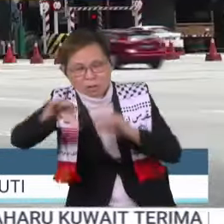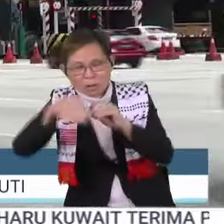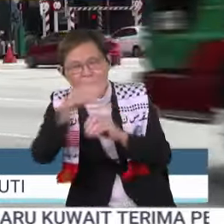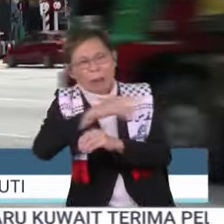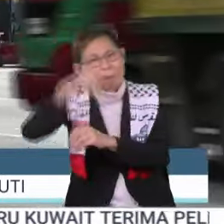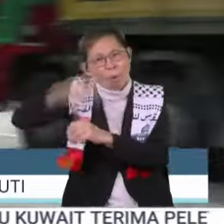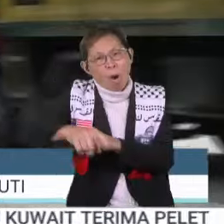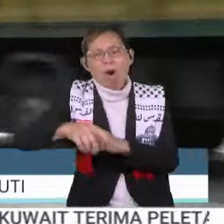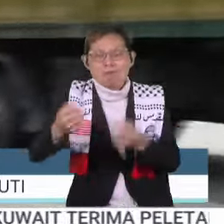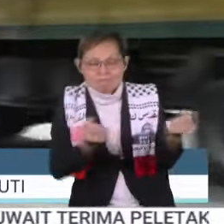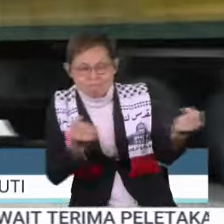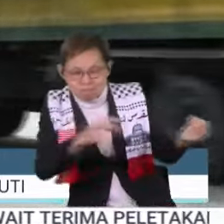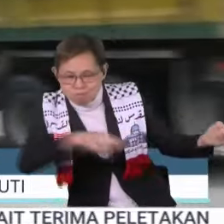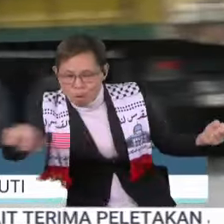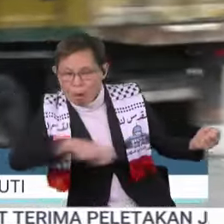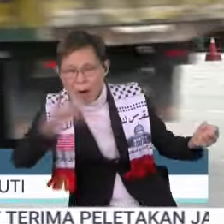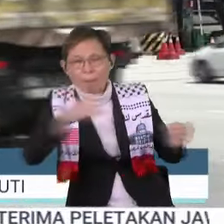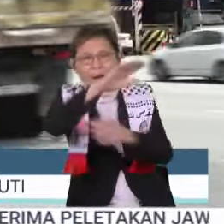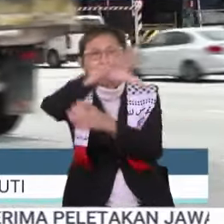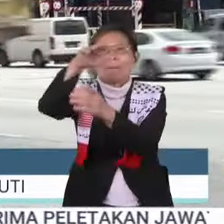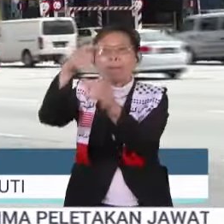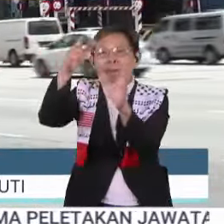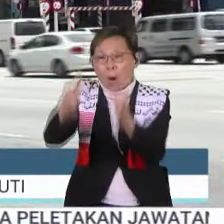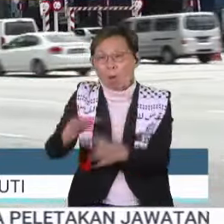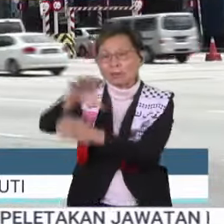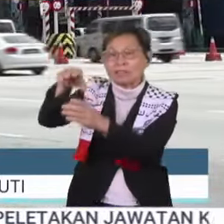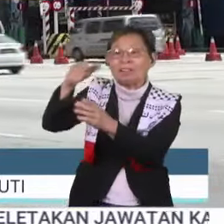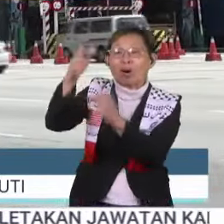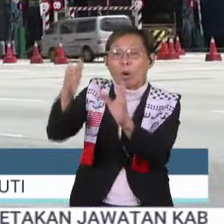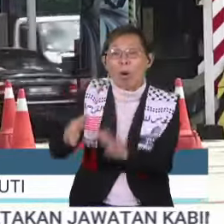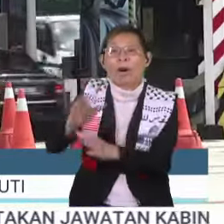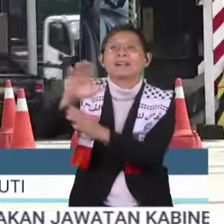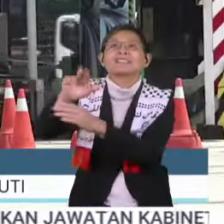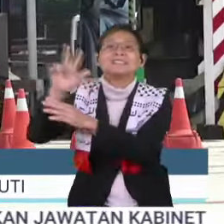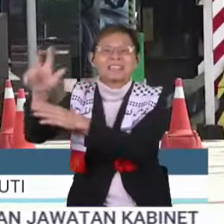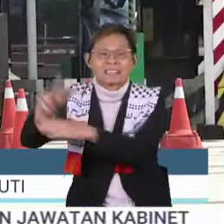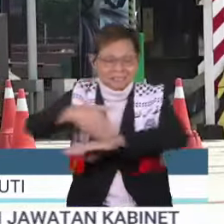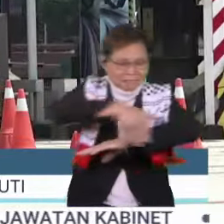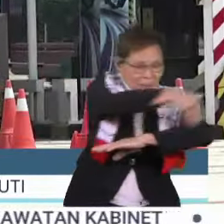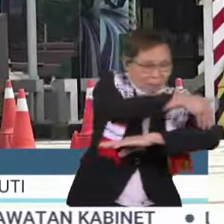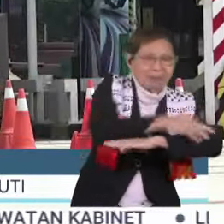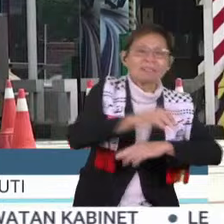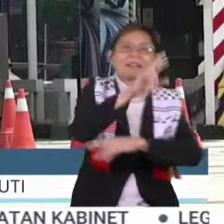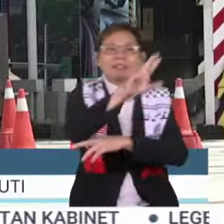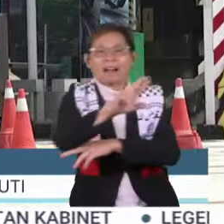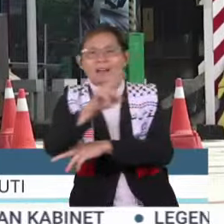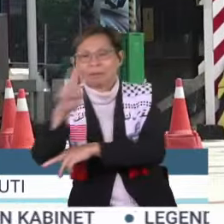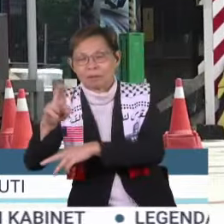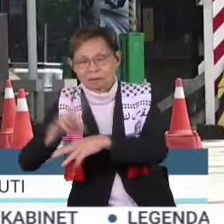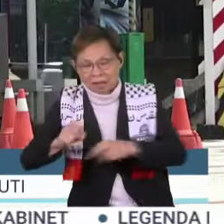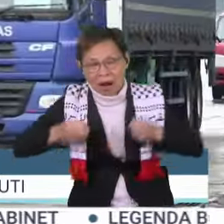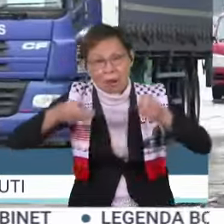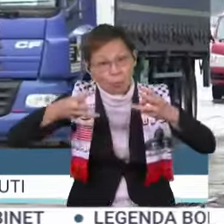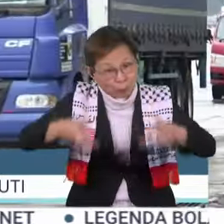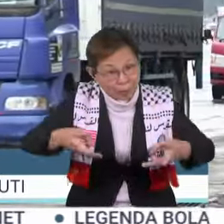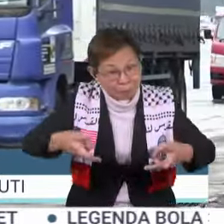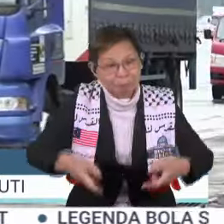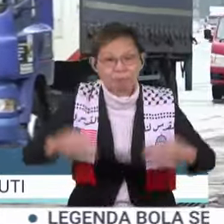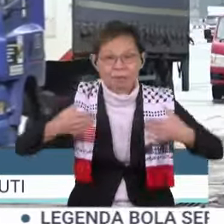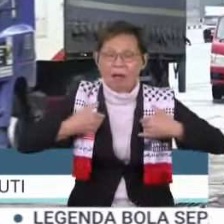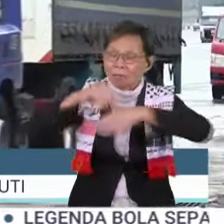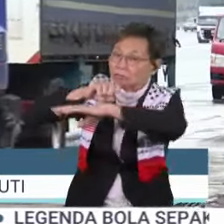keperluan logistik lain yang melibatkan pihak ketiga di sepanjang kawasan hentian sebelah Lebai dan kawasan rehat dan rawat RNR di Lebuh Raya.